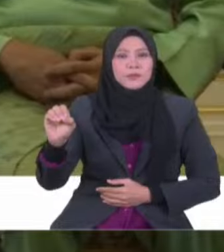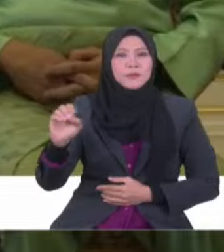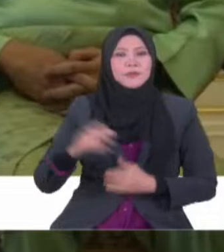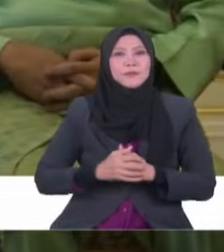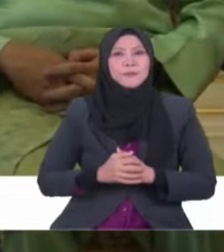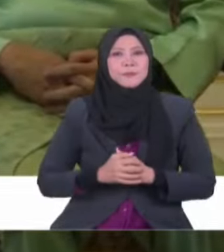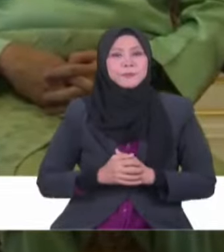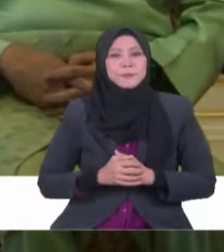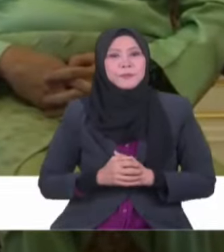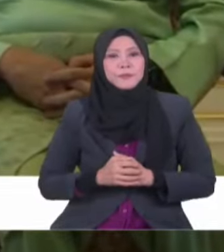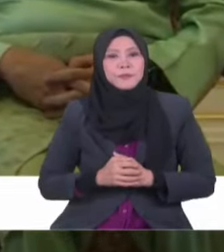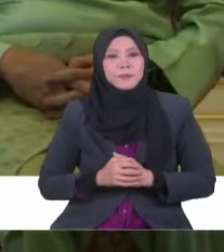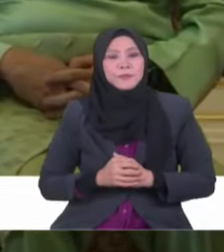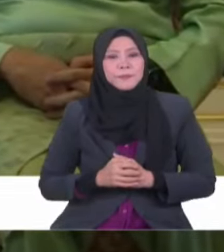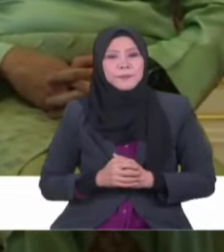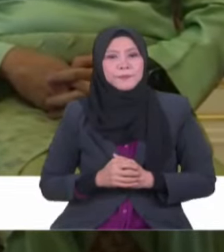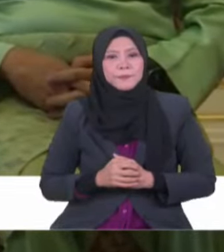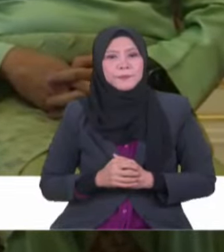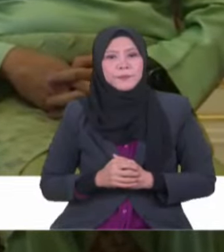Dari segi